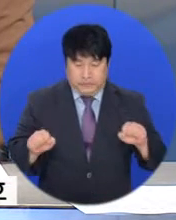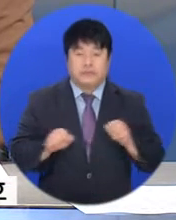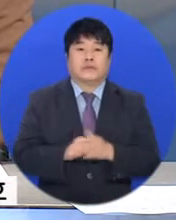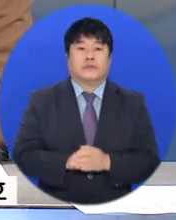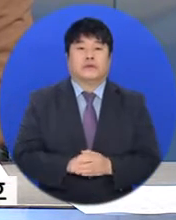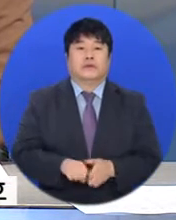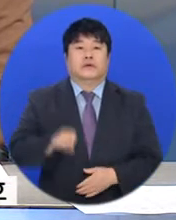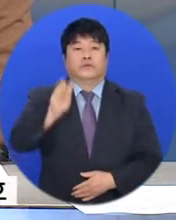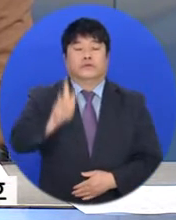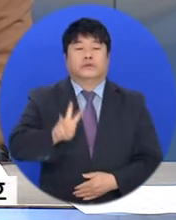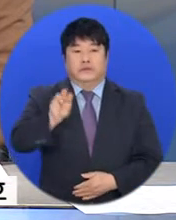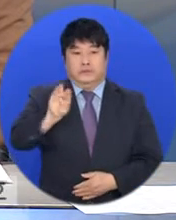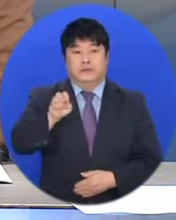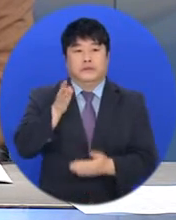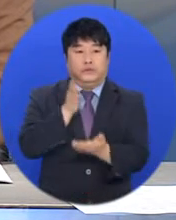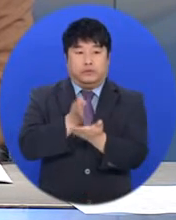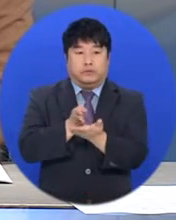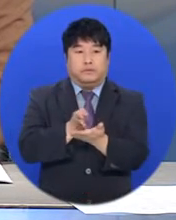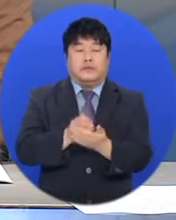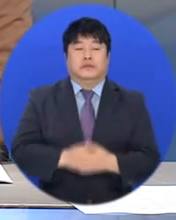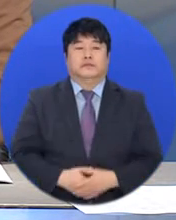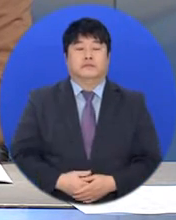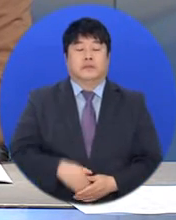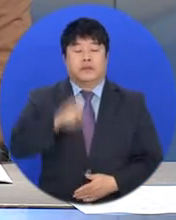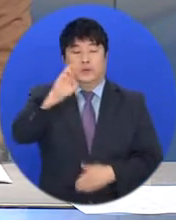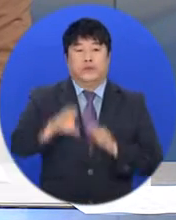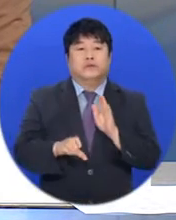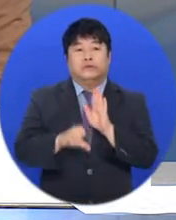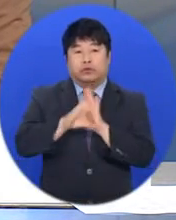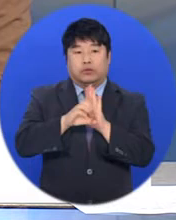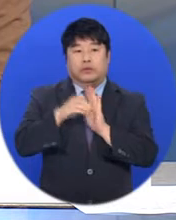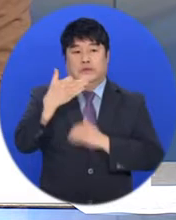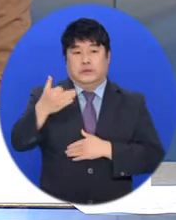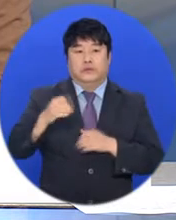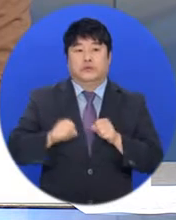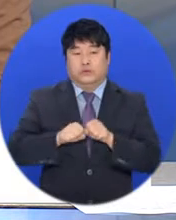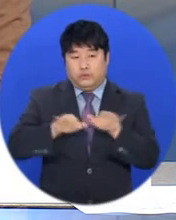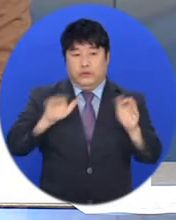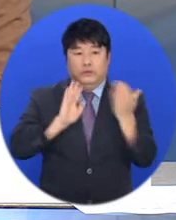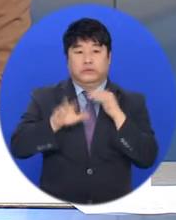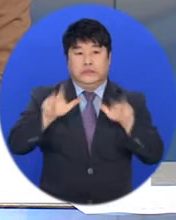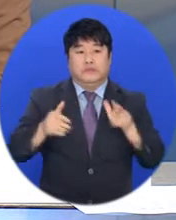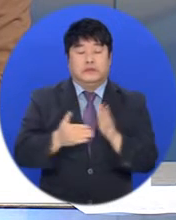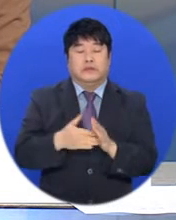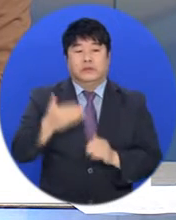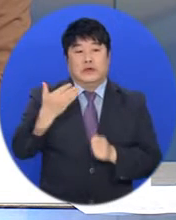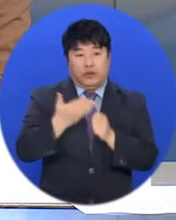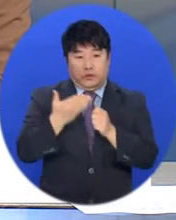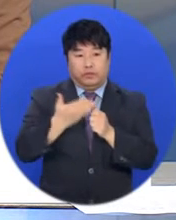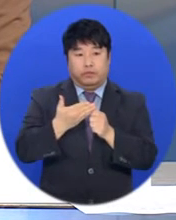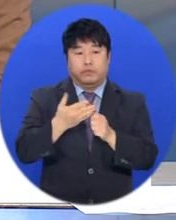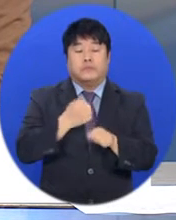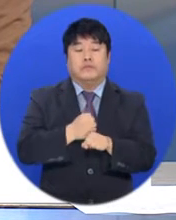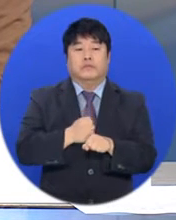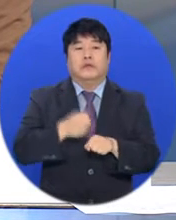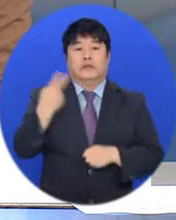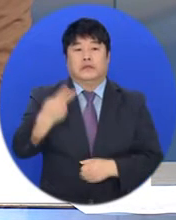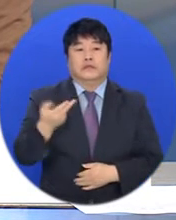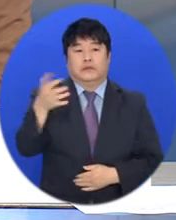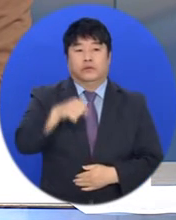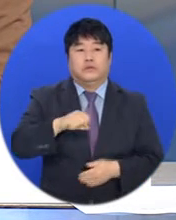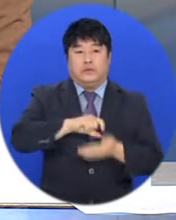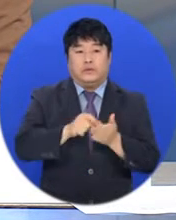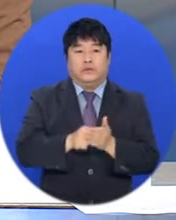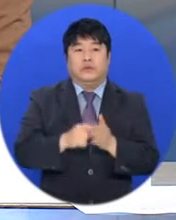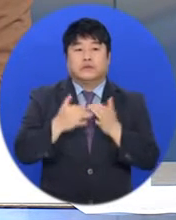여러분 안녕하십니까? 광주 MBC 뉴스데스크입니다. 광주시는 코로나19 확산 이후 지금까지 9차례에 걸쳐 2천억 원